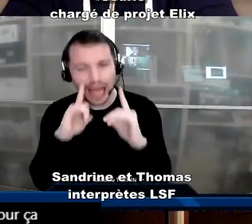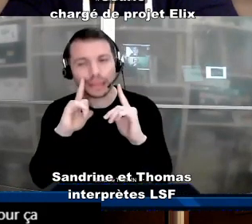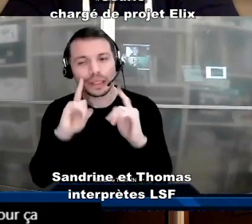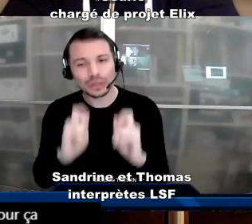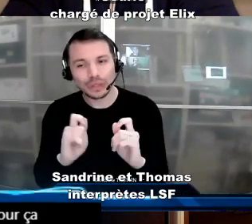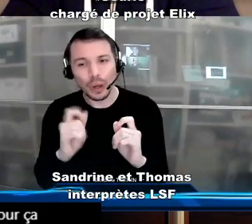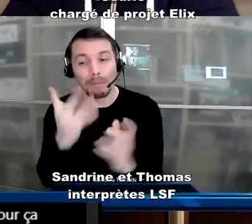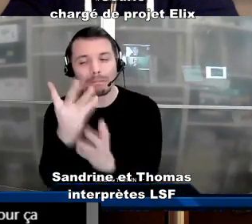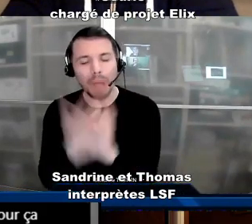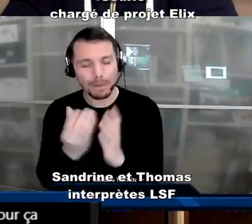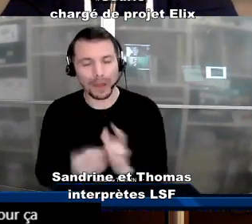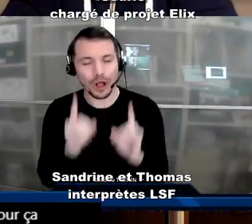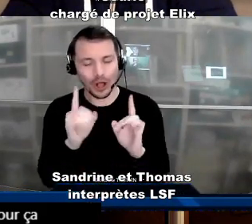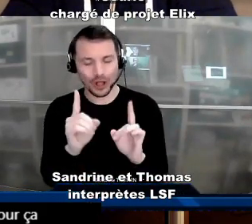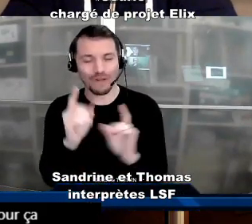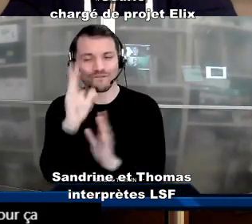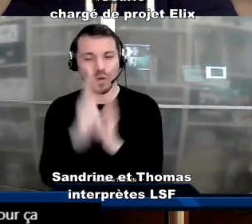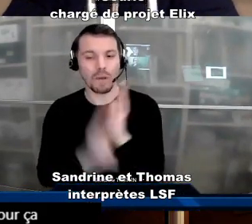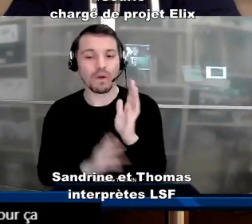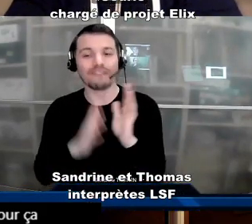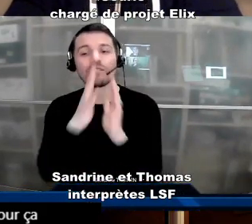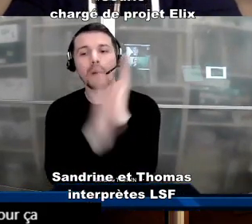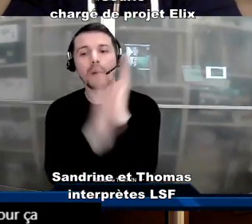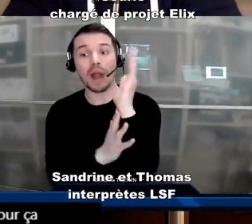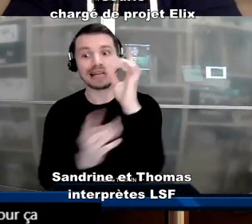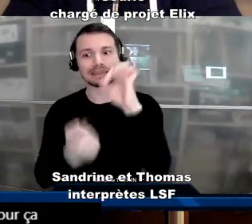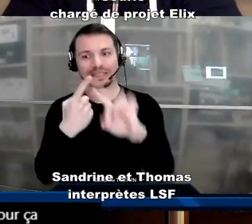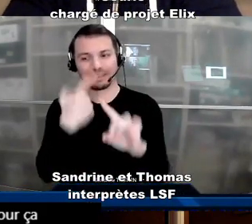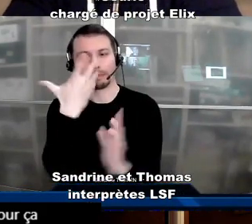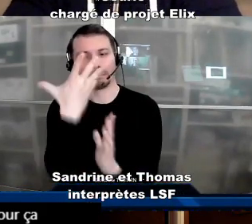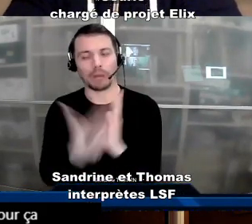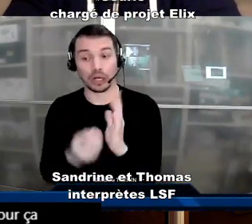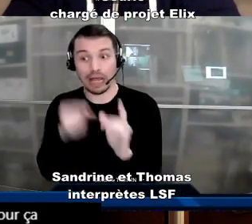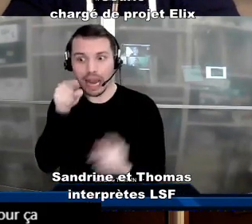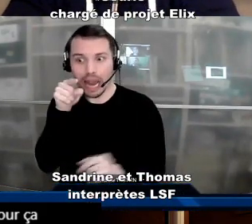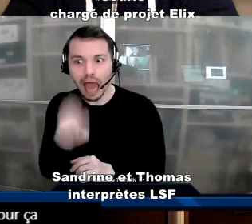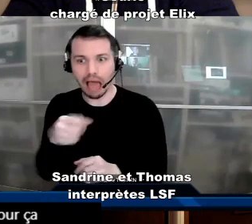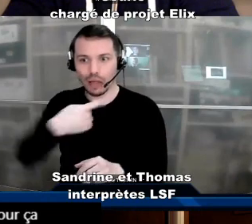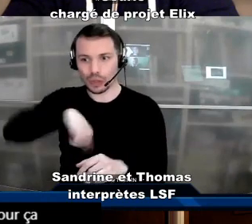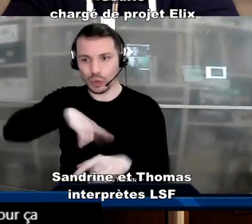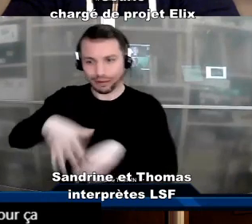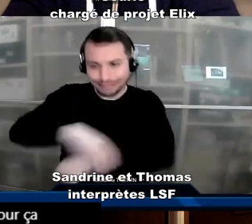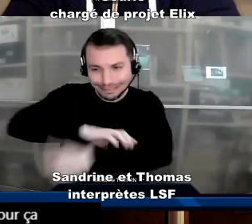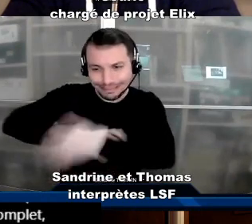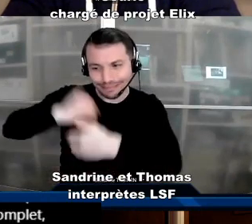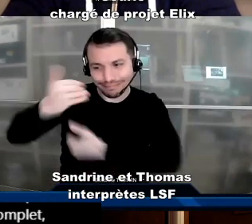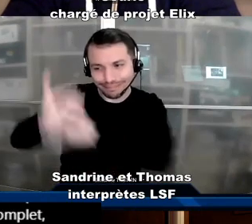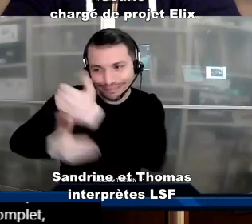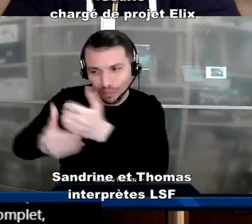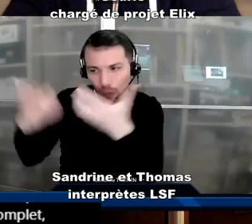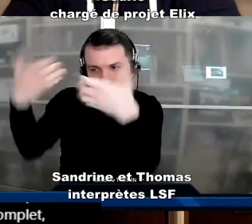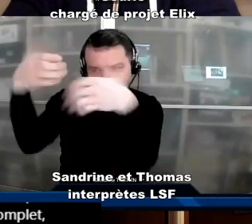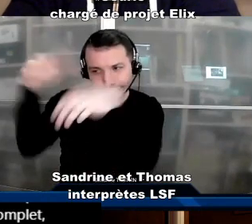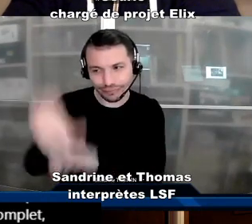il y a des manques. Il y a des manques sur du vocabulaire spécifique, et c'est ce manque-là qu'on souhaite combler.